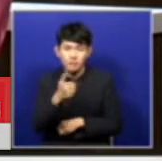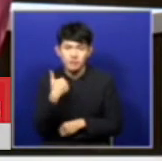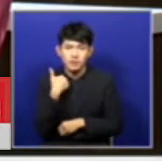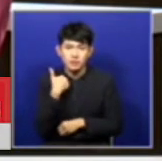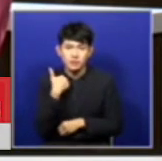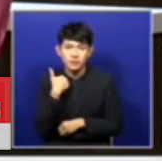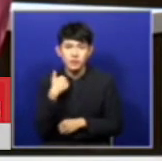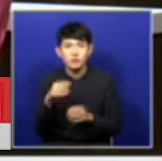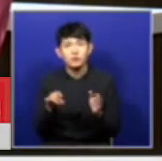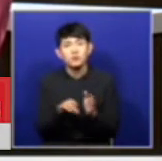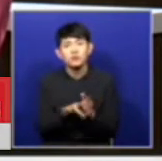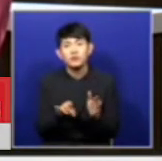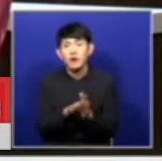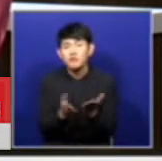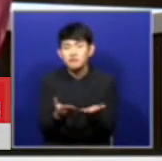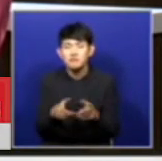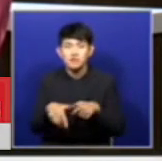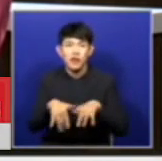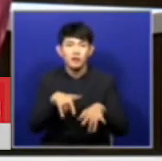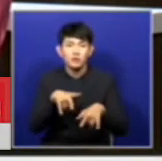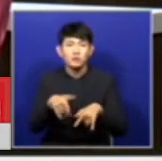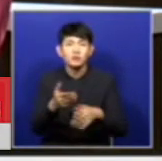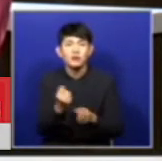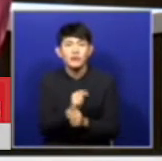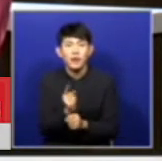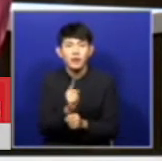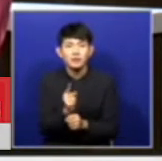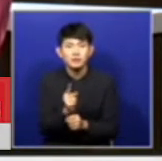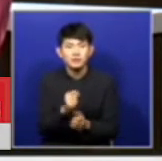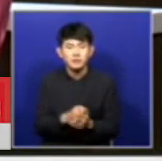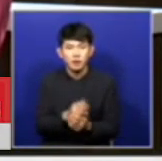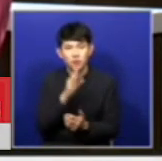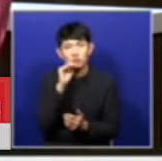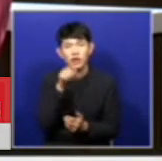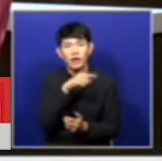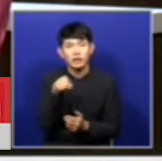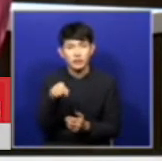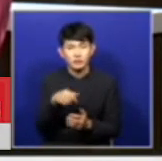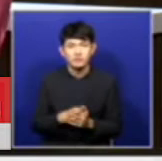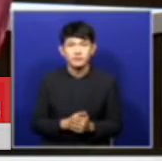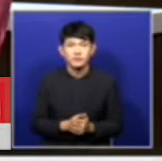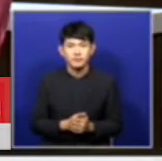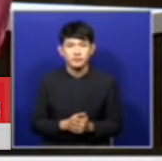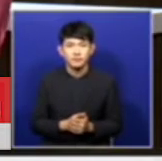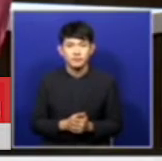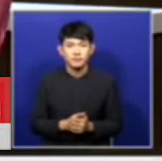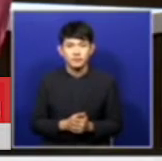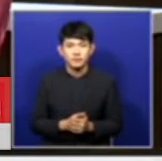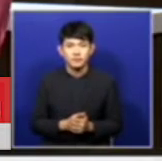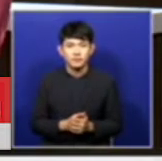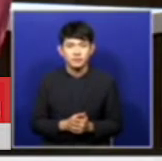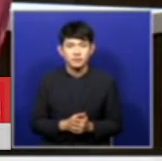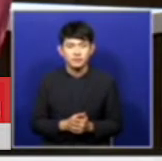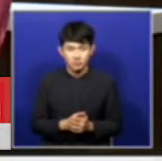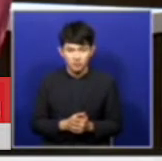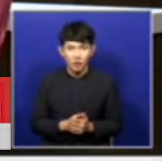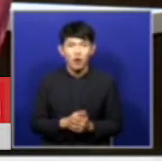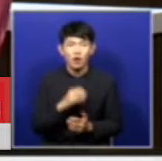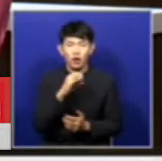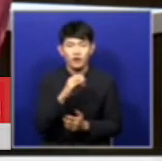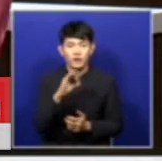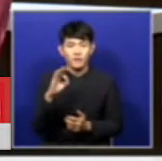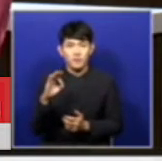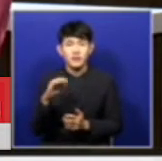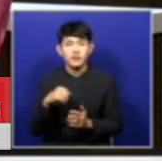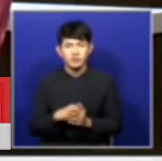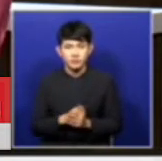สุดท้ายพี่น้องประชาชนก็เข้าสู่กระบวนการที่เราต้องใช้ภาษาอังกฤษว่า contract farming เข้าไปแล้วนะครับ